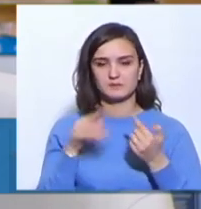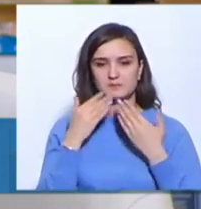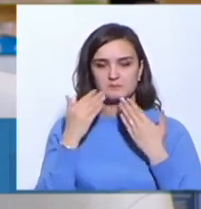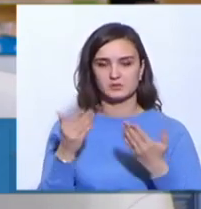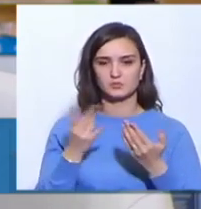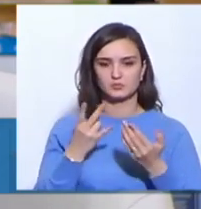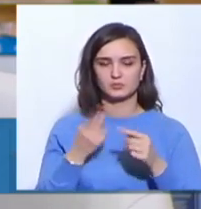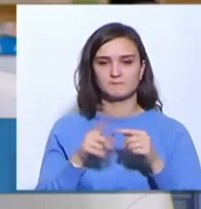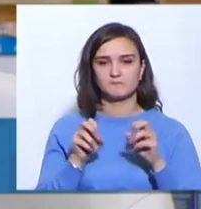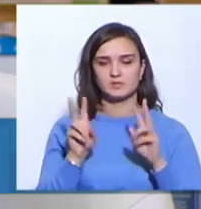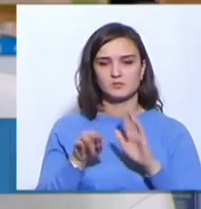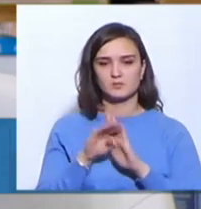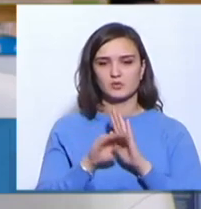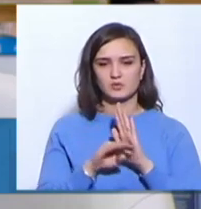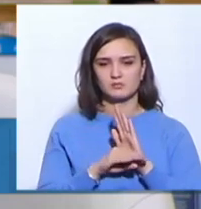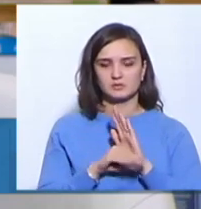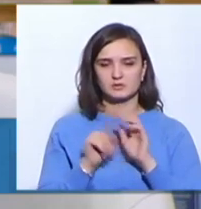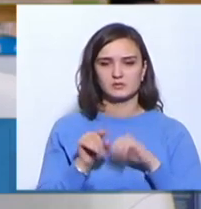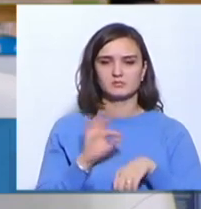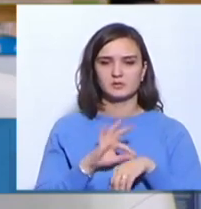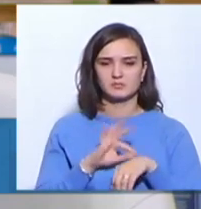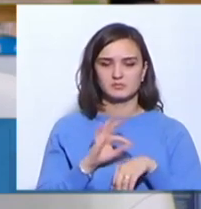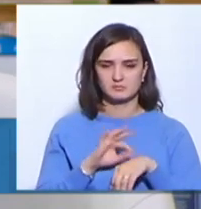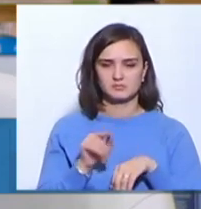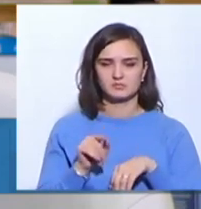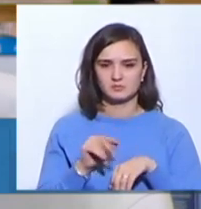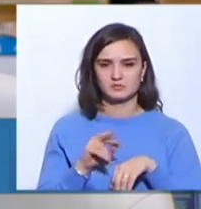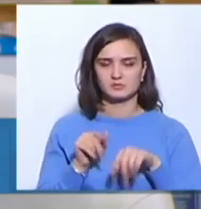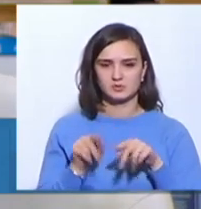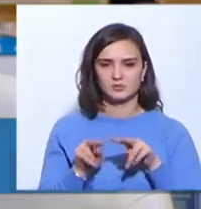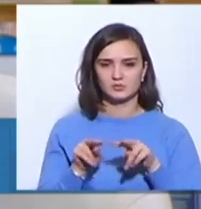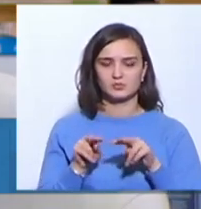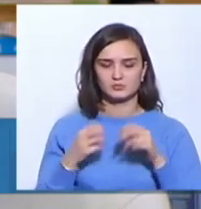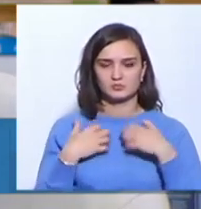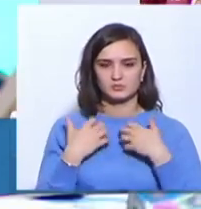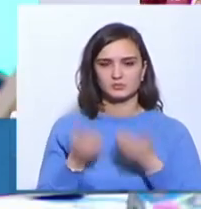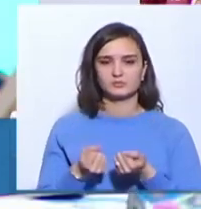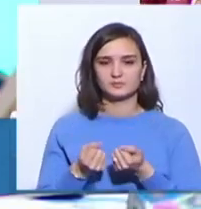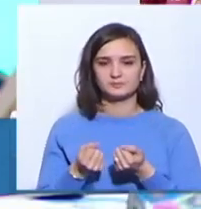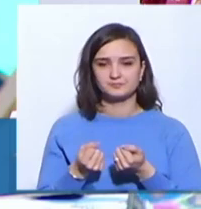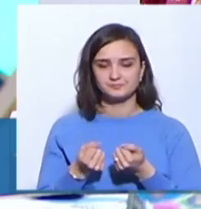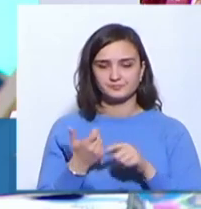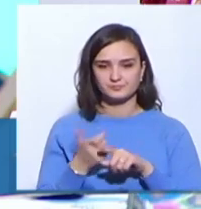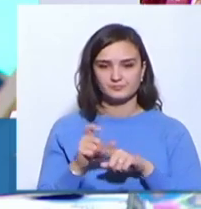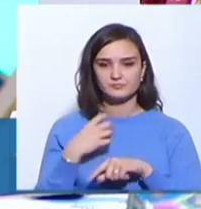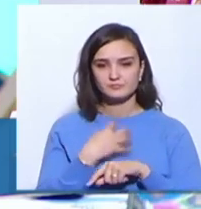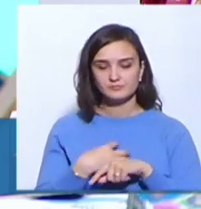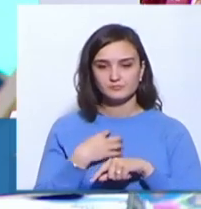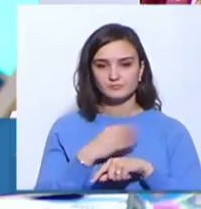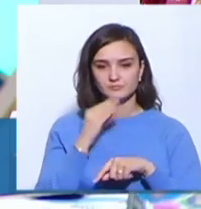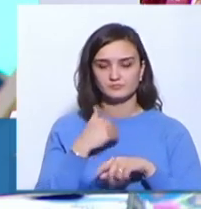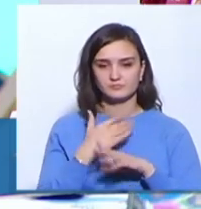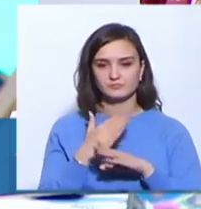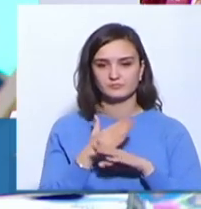უნდა პროგრამას, ისარგებლონ ამ უფასო კვლევებით და იკონტროლონ ჯანმრთელობა. ძალიან მნიშვნელოვანია, როდესაც ჩვენ